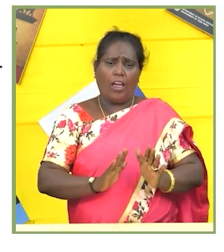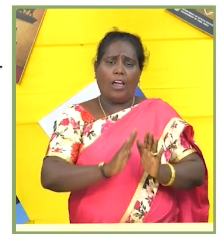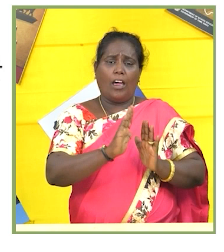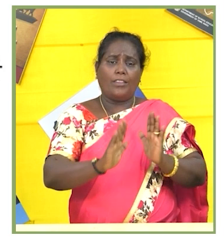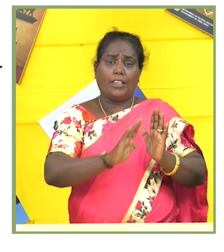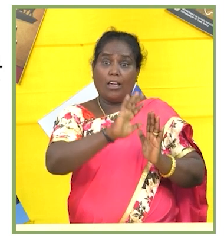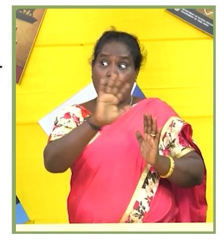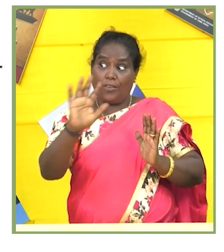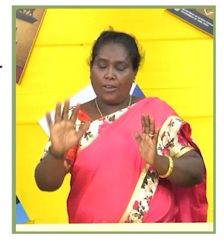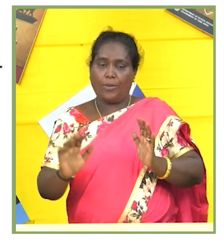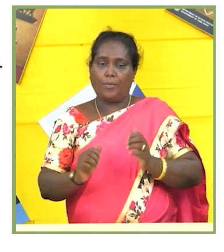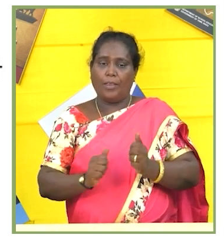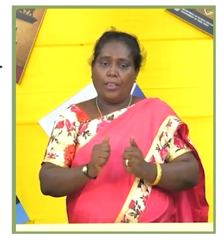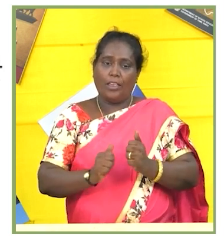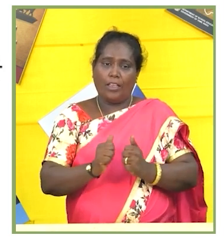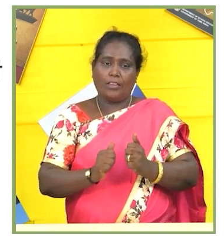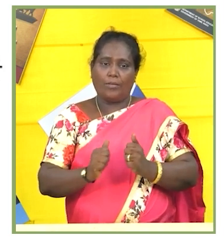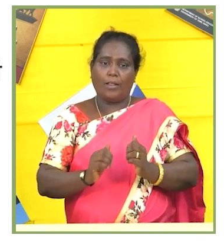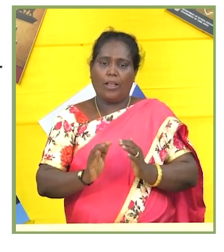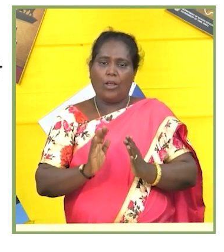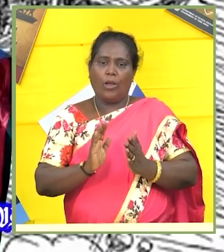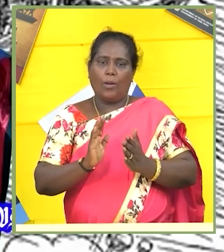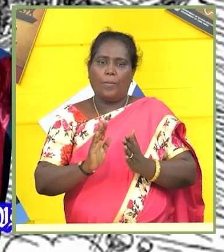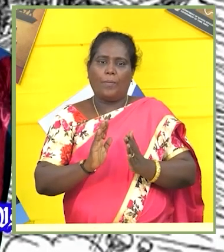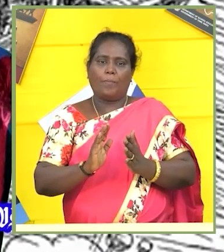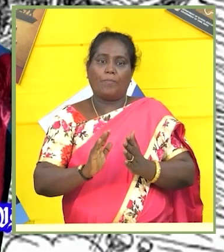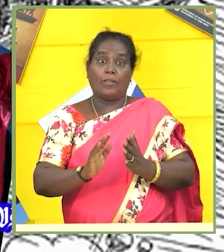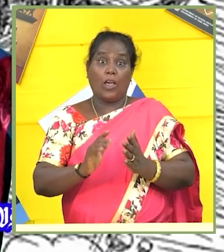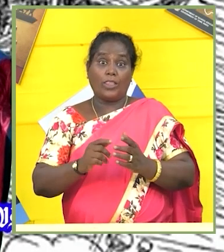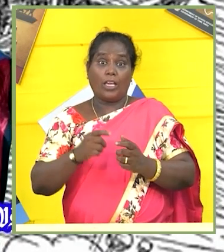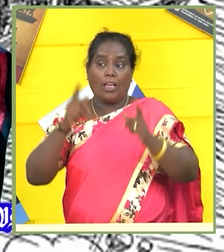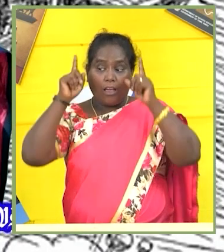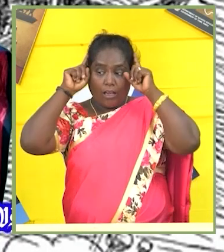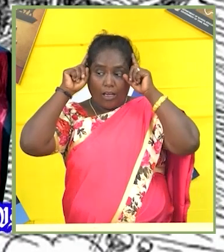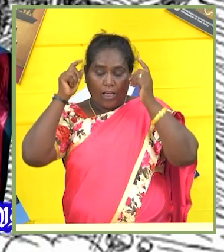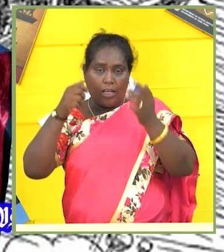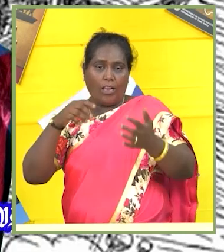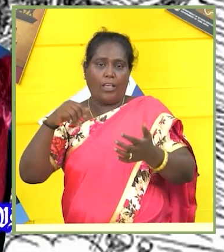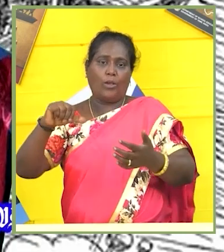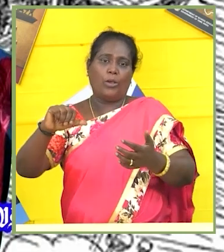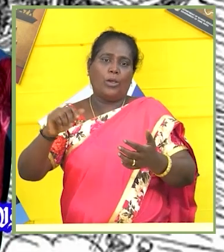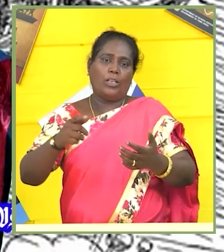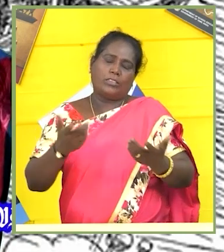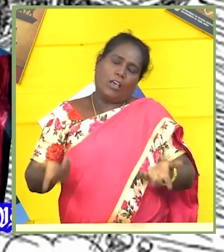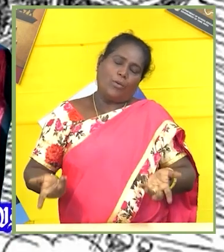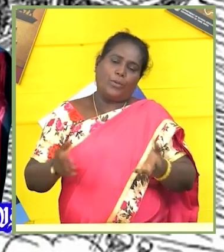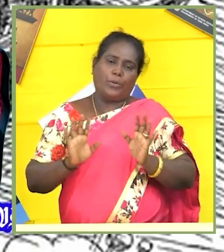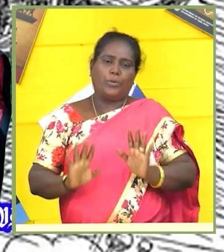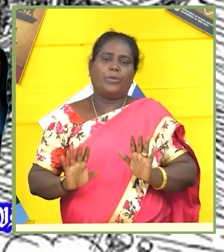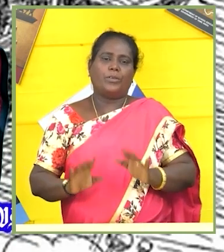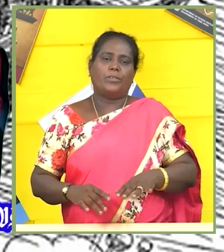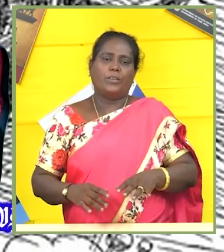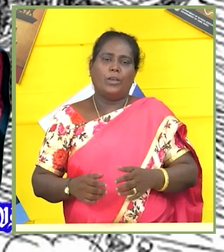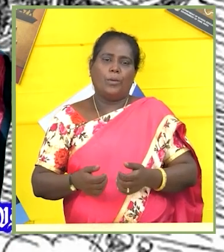முடிவில் மேலை நாடுகள் ஒரு சில நாடுகளில் நடைபெறுகின்ற அந்த ஏறு தழுவுதலில் ஆட்டத்தின் முடிவில் அந்த காளை கொல்லப்படுவது